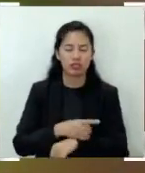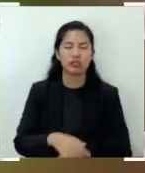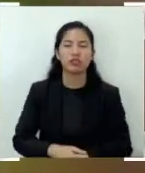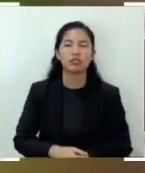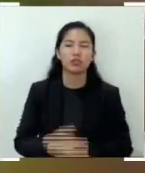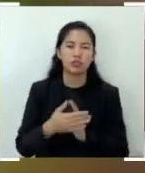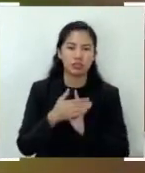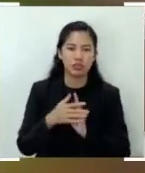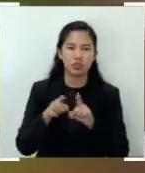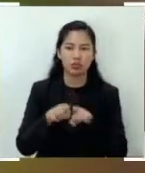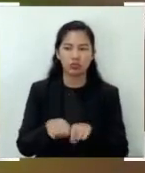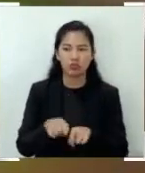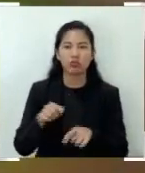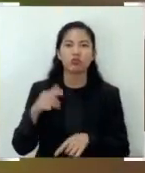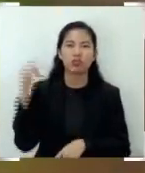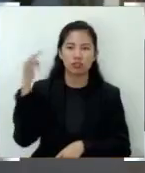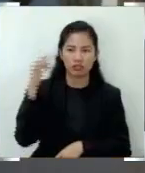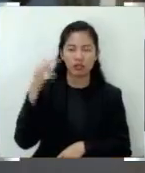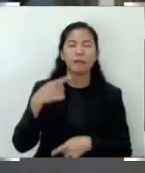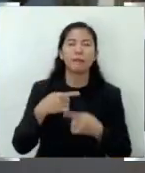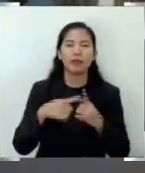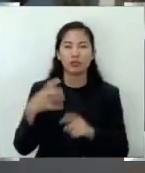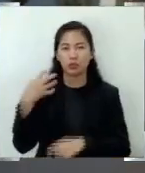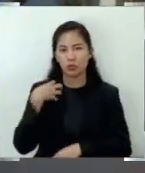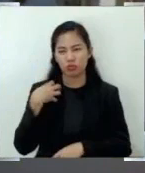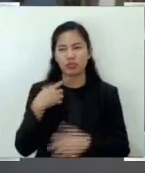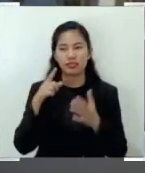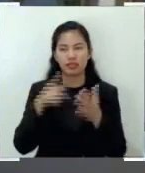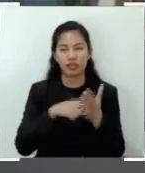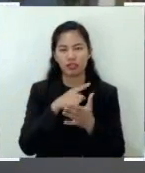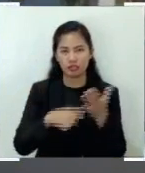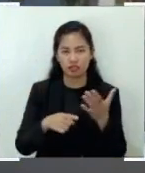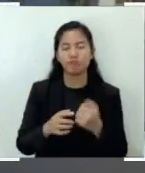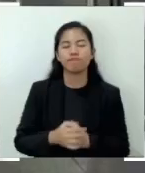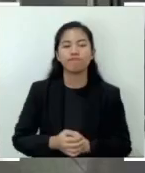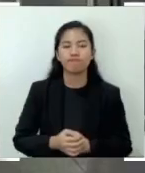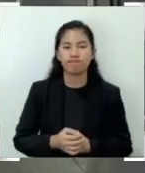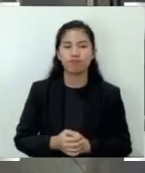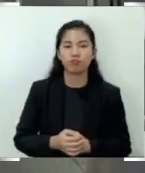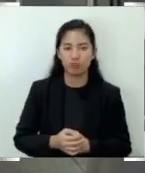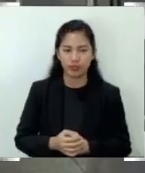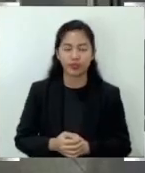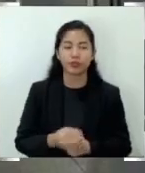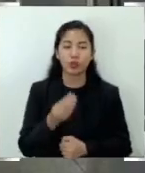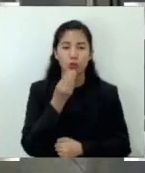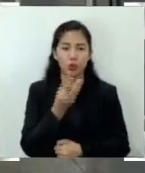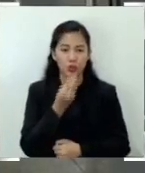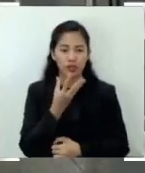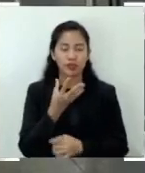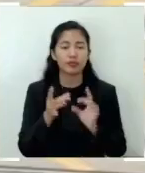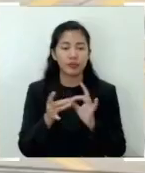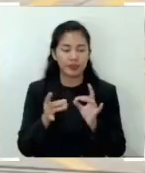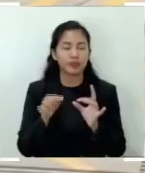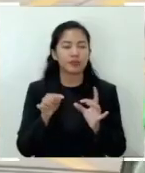airline. Pero kinansel namin ni Amo. Ayon sa Philippine Consulate General ng Hong Kong, naisama raw ang Pilipinas sa flight